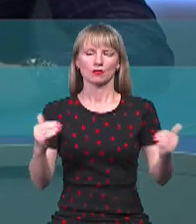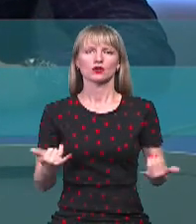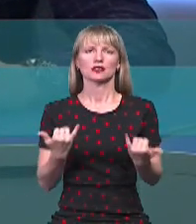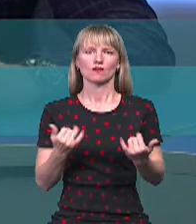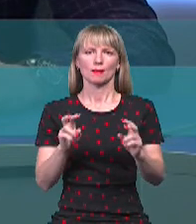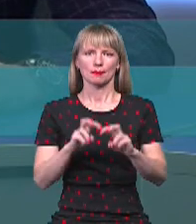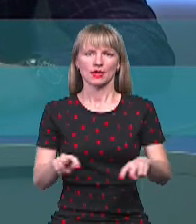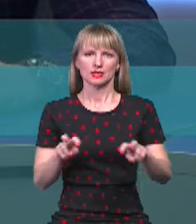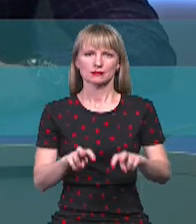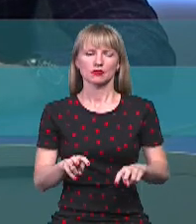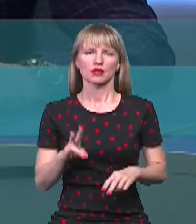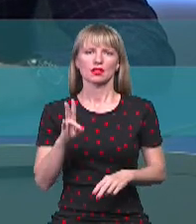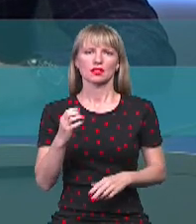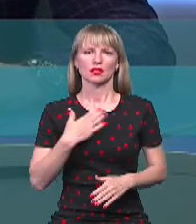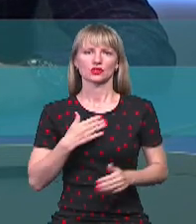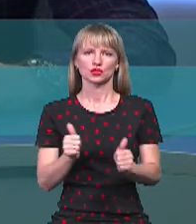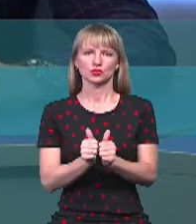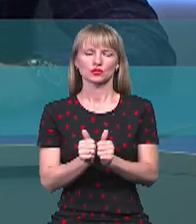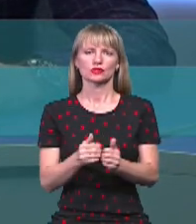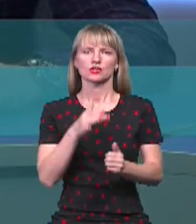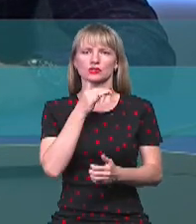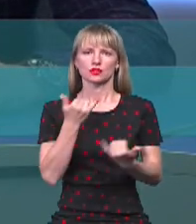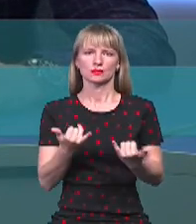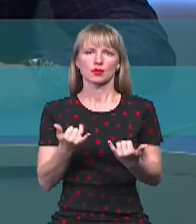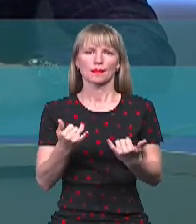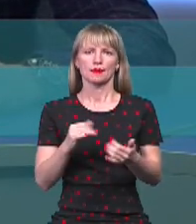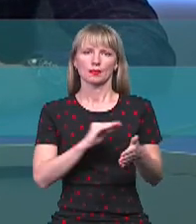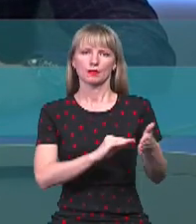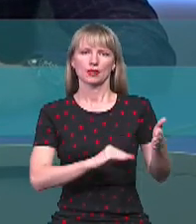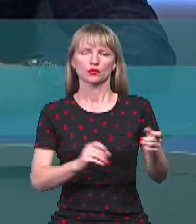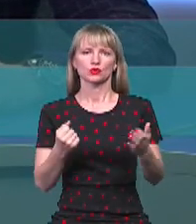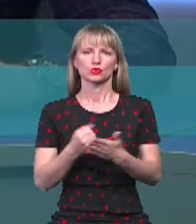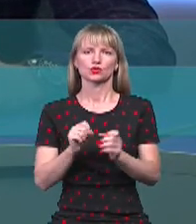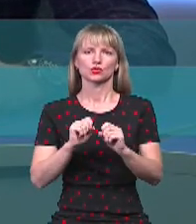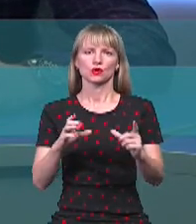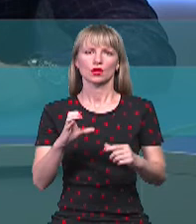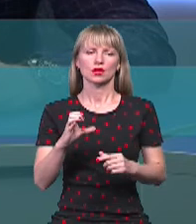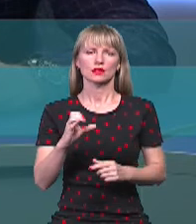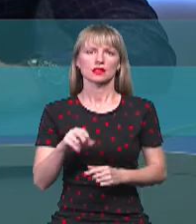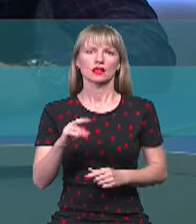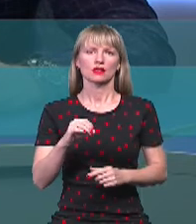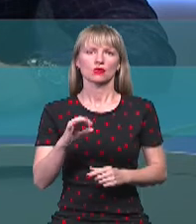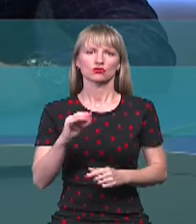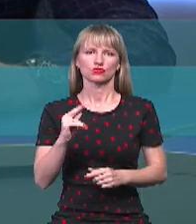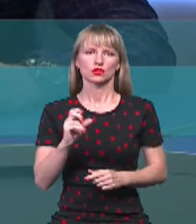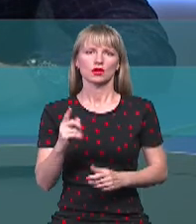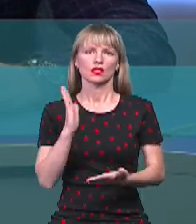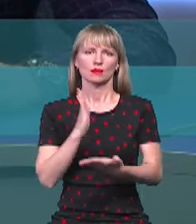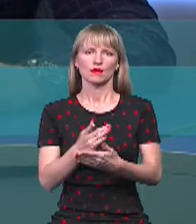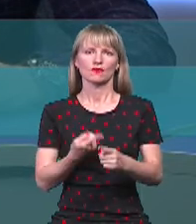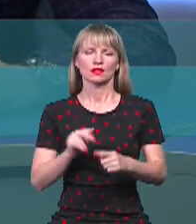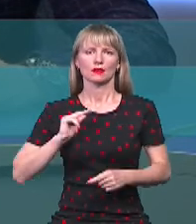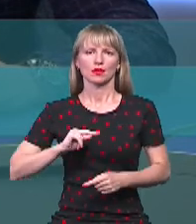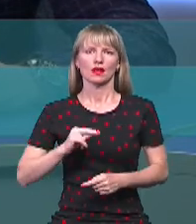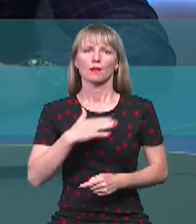наши пересматривает. Соседи. Да, угу. Наши соседи сейчас пересматривают меню в дошкольных учреждениях. Они работают в этом направлении. Угу.